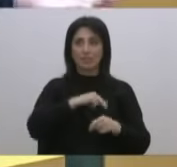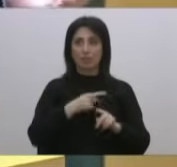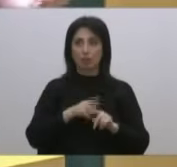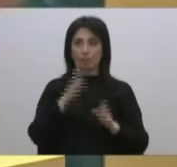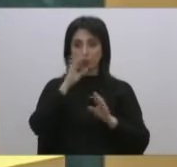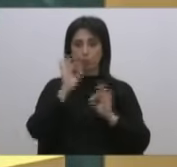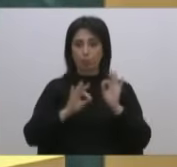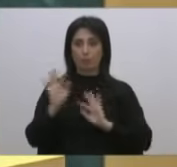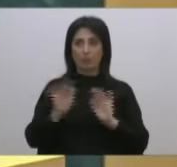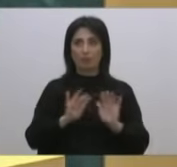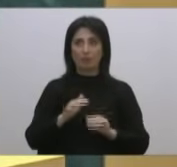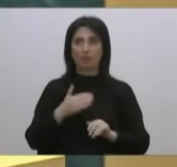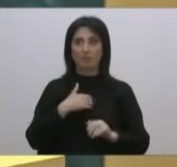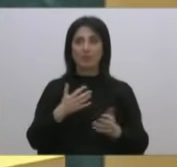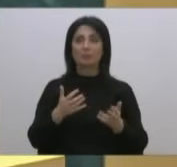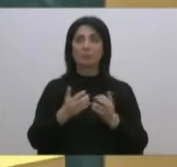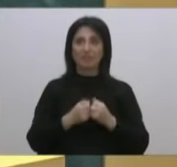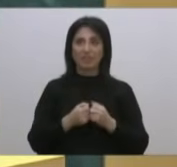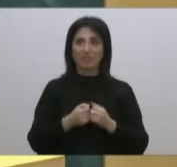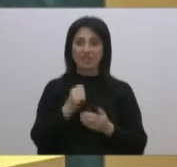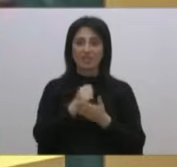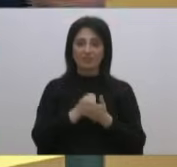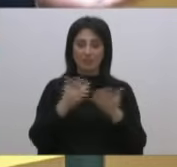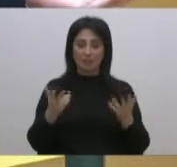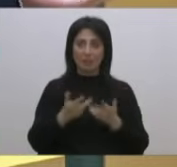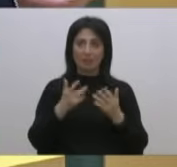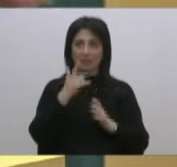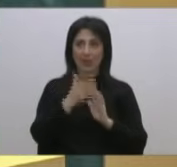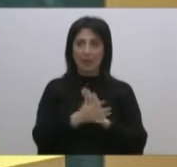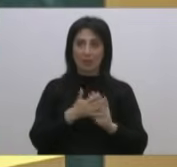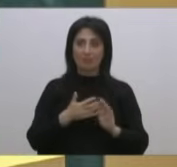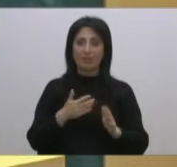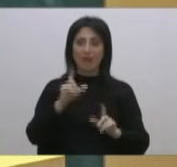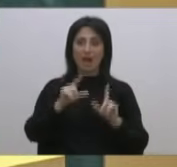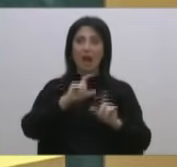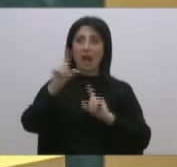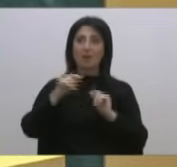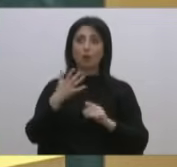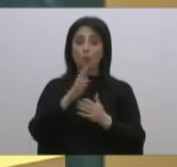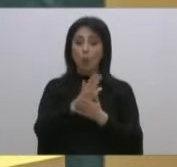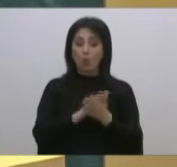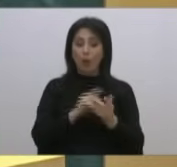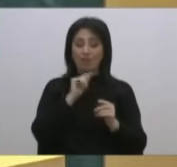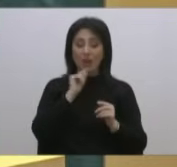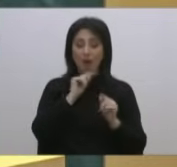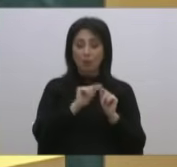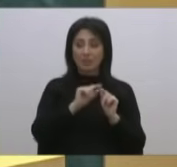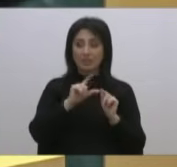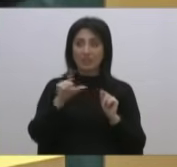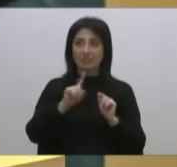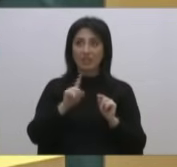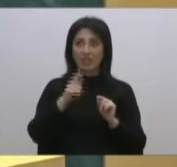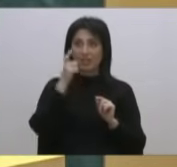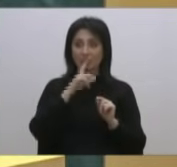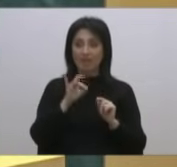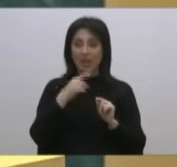ეს არის ბუნებრივი პროცესი ხალხო, ჩვენ მივიღეთ ვიზა ლიბერალიზაცია და გასაგებია რომ გადის ხალხი, მაგრამ თუ ჩვენ გავაგრძელებთ იმ ეკონომიკურ ზდას,